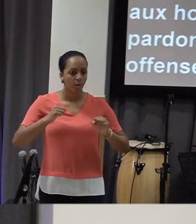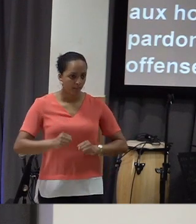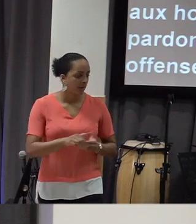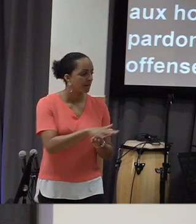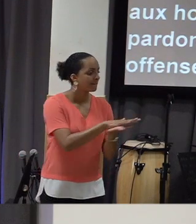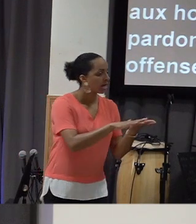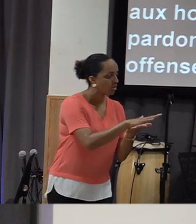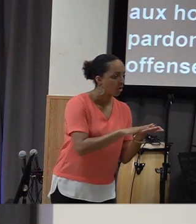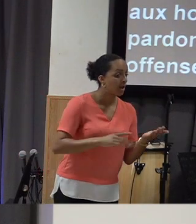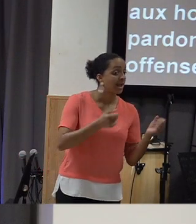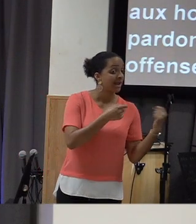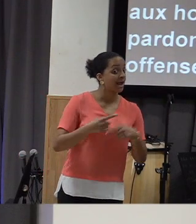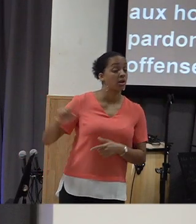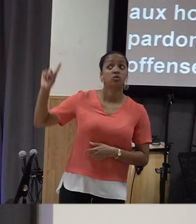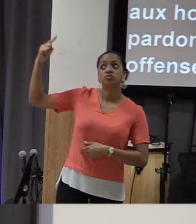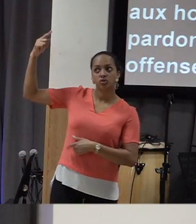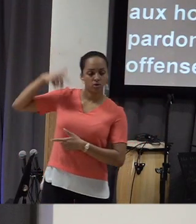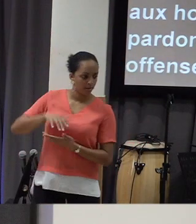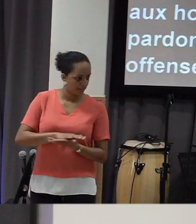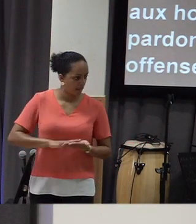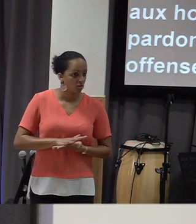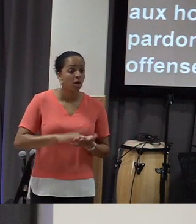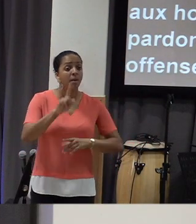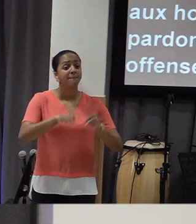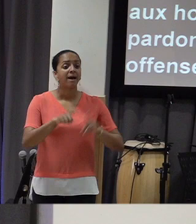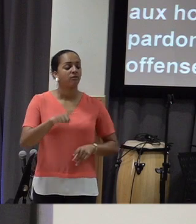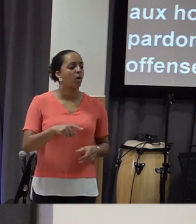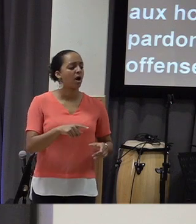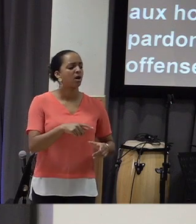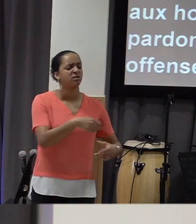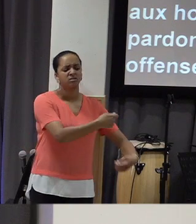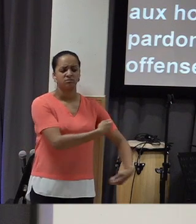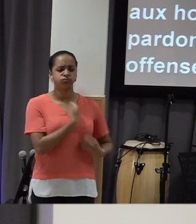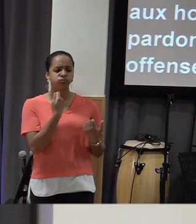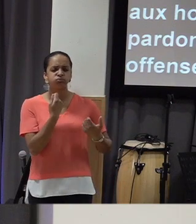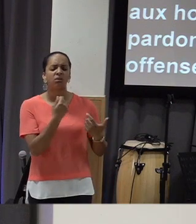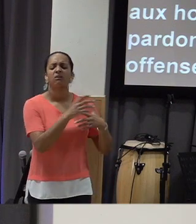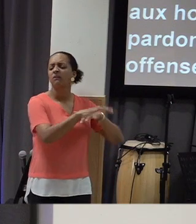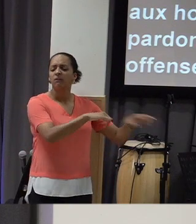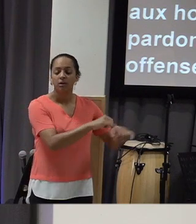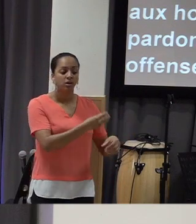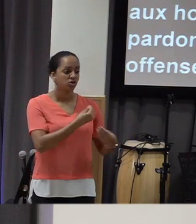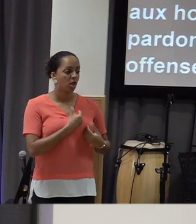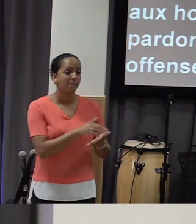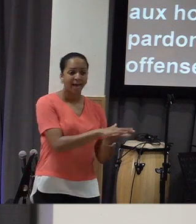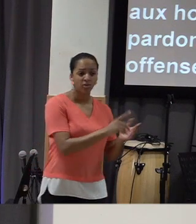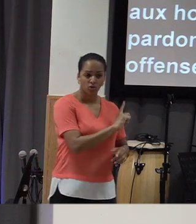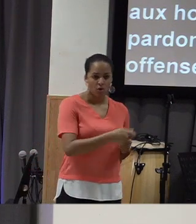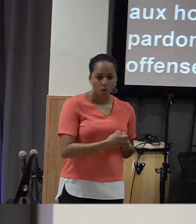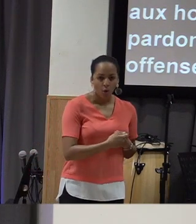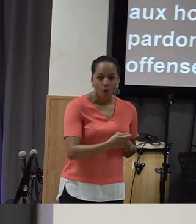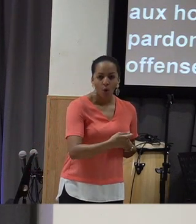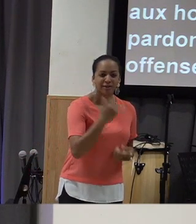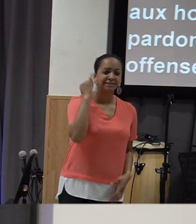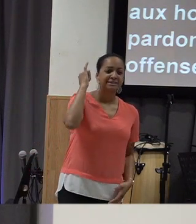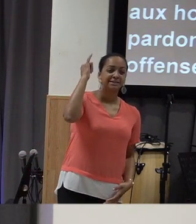pardonne. Le mieux étant de pardonner immédiatement, mais parfois ça prend du temps. Le mot-clé de ce verset, c'est offense. Qu'est-ce qu'une